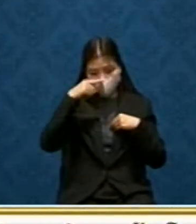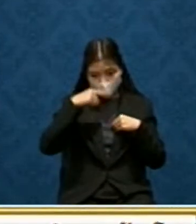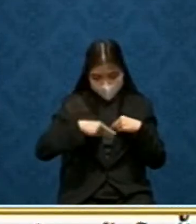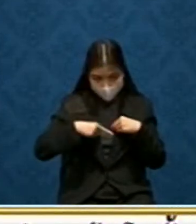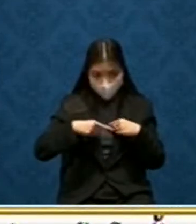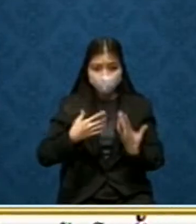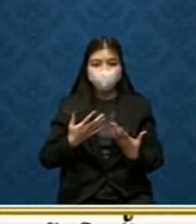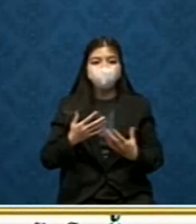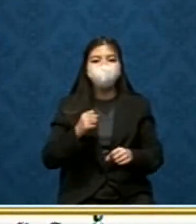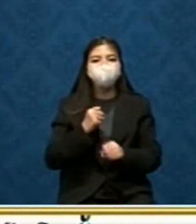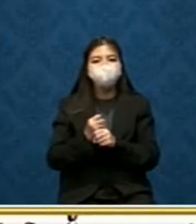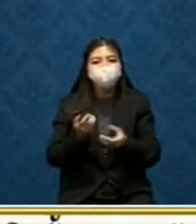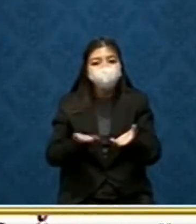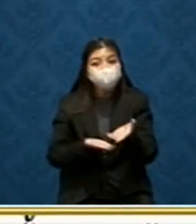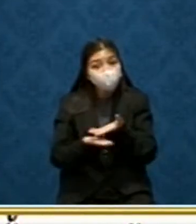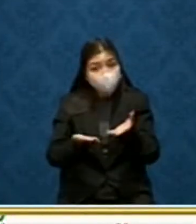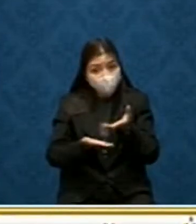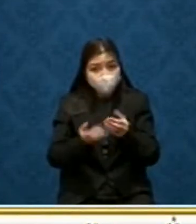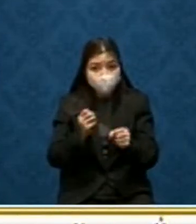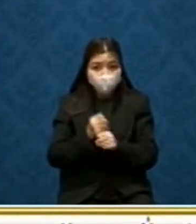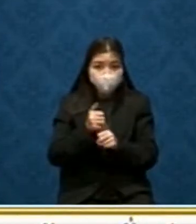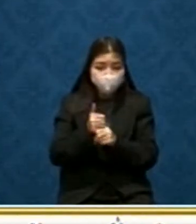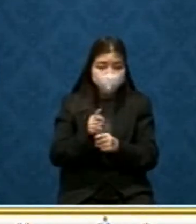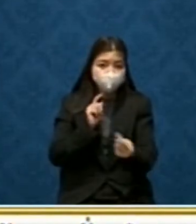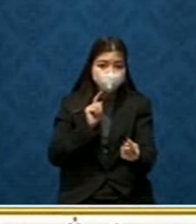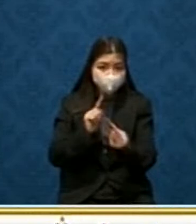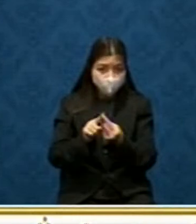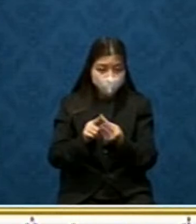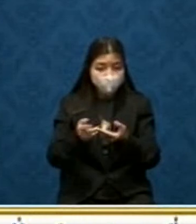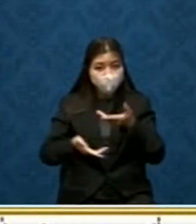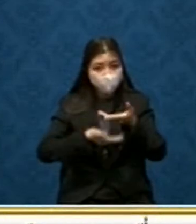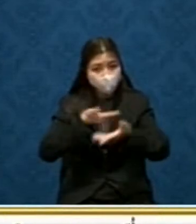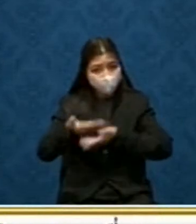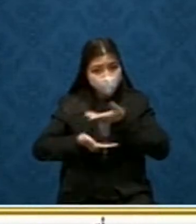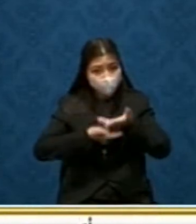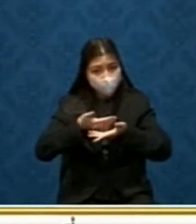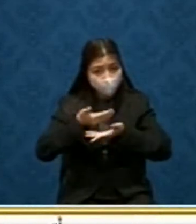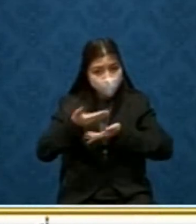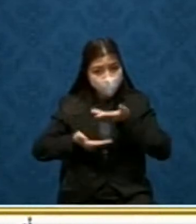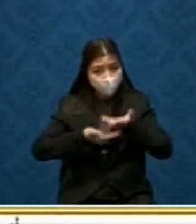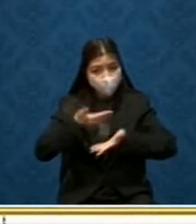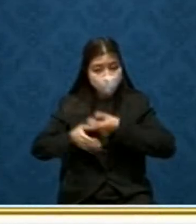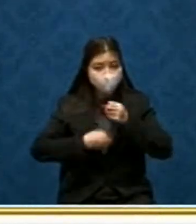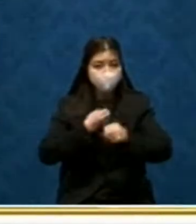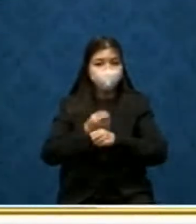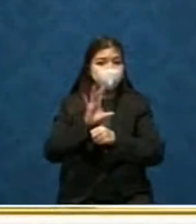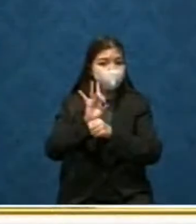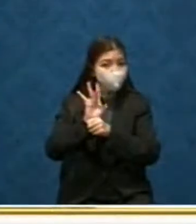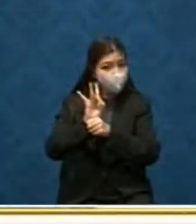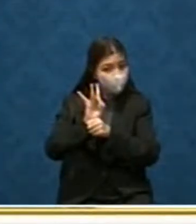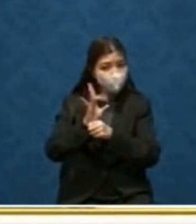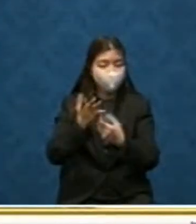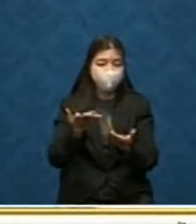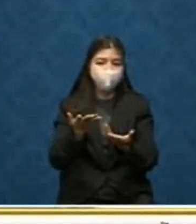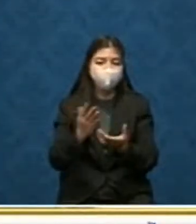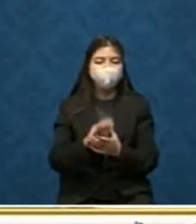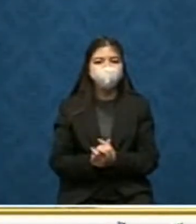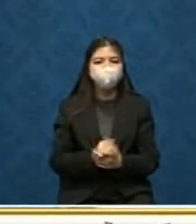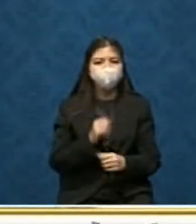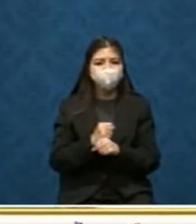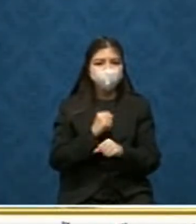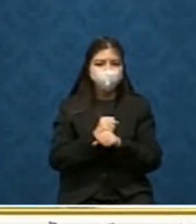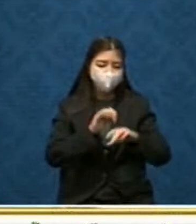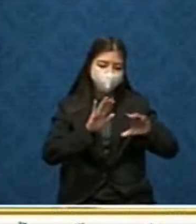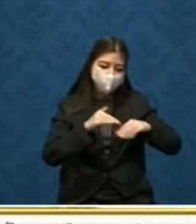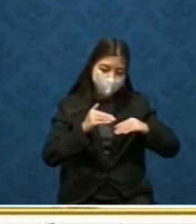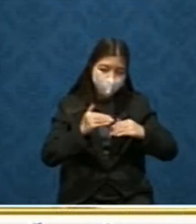ไม่?ต่รองอะไรอะคุเจราจาทางการค้าได้มากี่ตัวในแะปีนี้คุณไปทำ